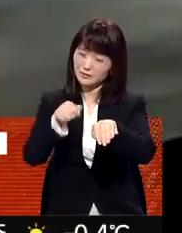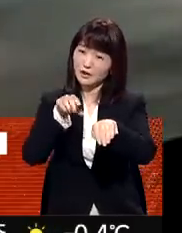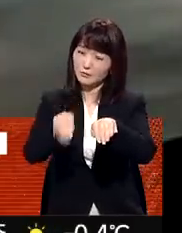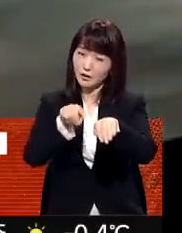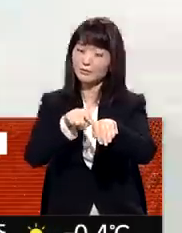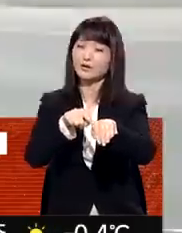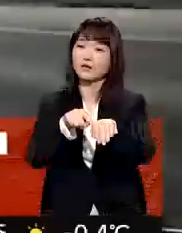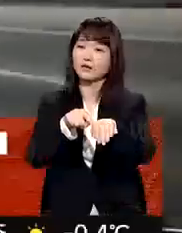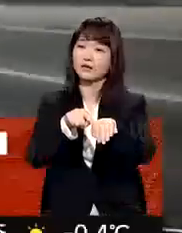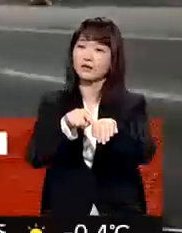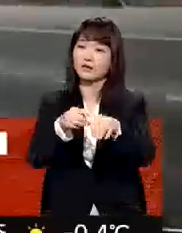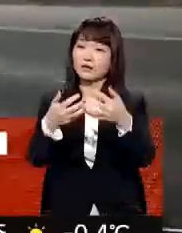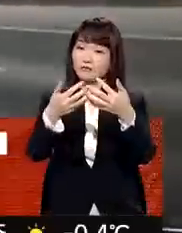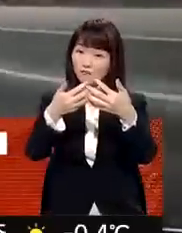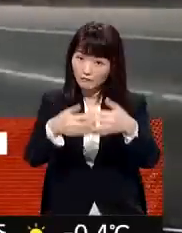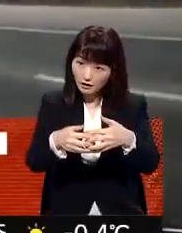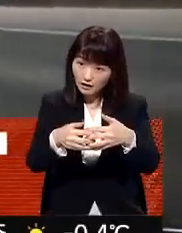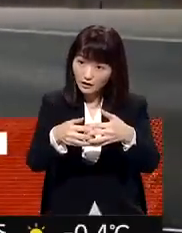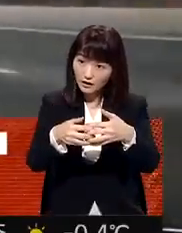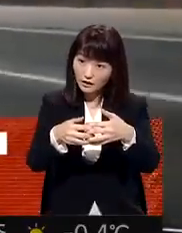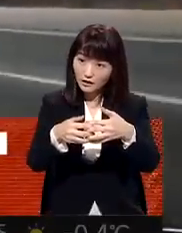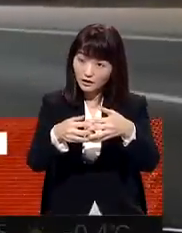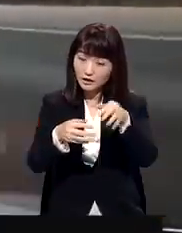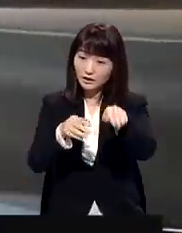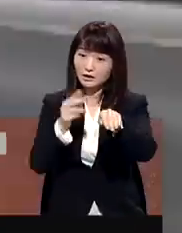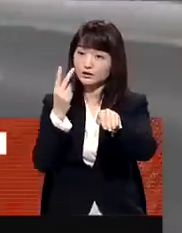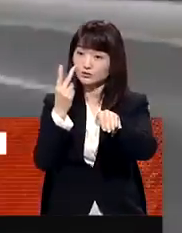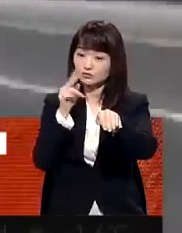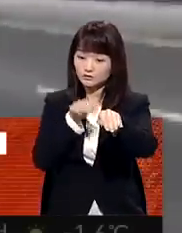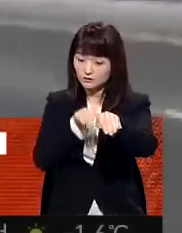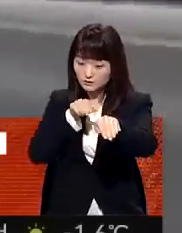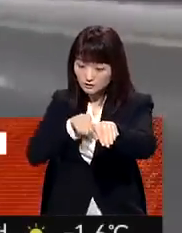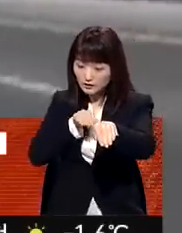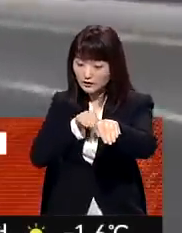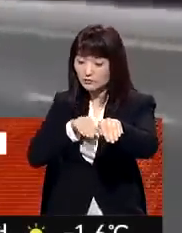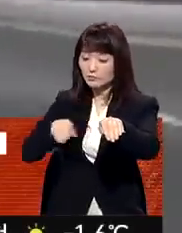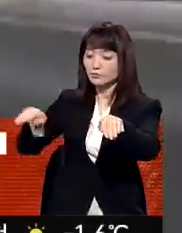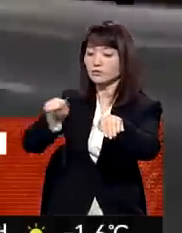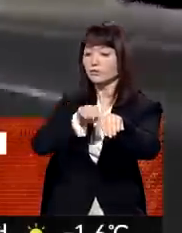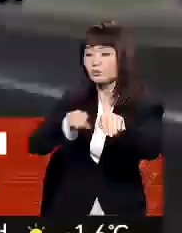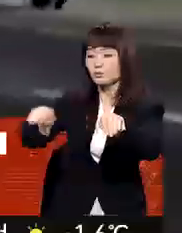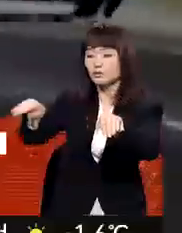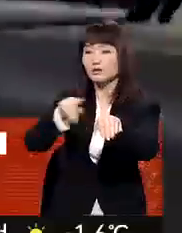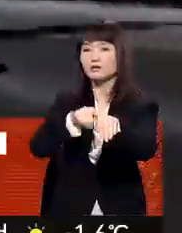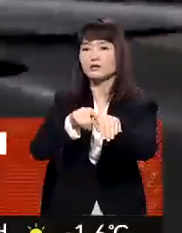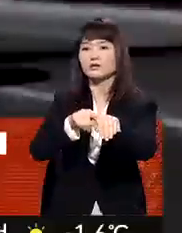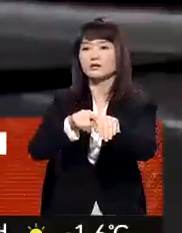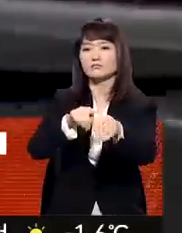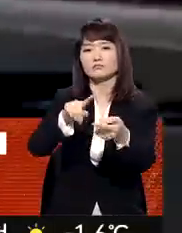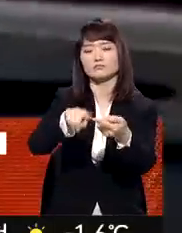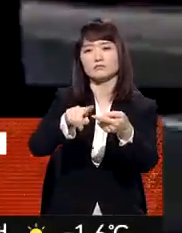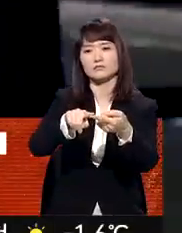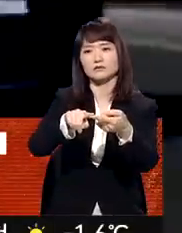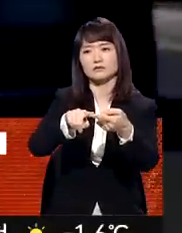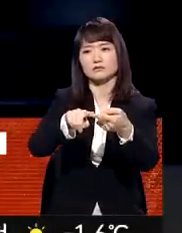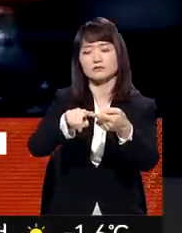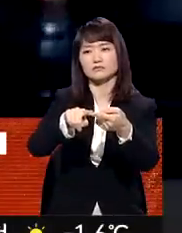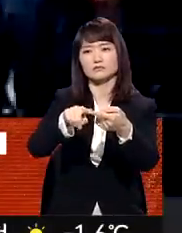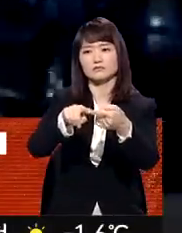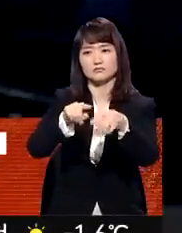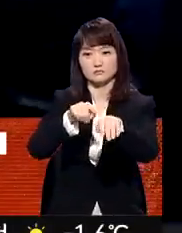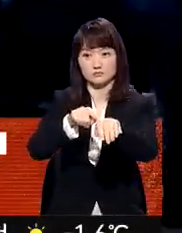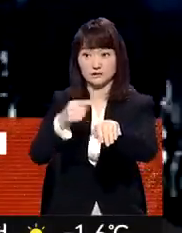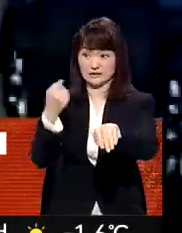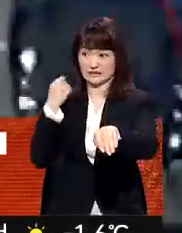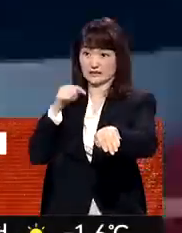거예요 시동이 꺼져 있는 상태에서 나머지 두 차량을 갓길로 빠졌는데 지금 저 차량만 저렇게 2차선에 덩그러니서 있는 상황 그